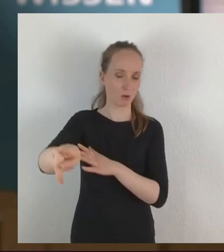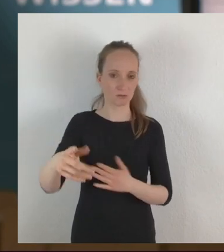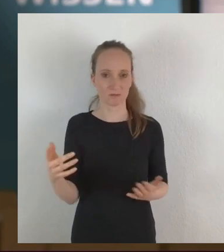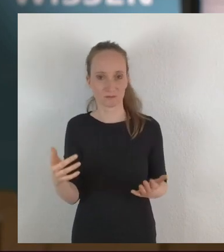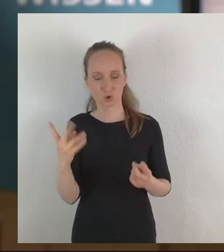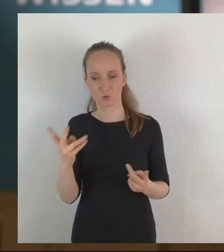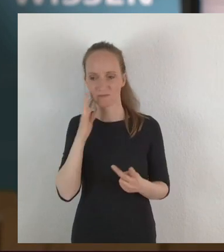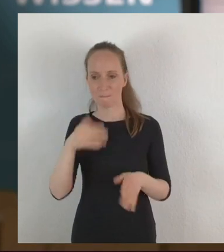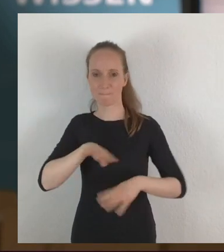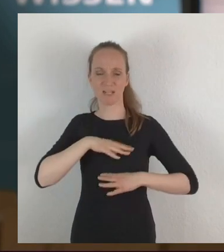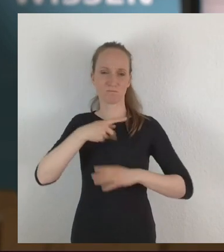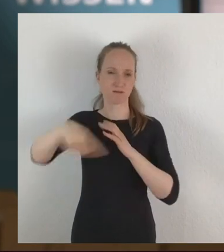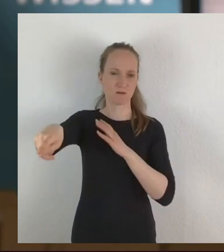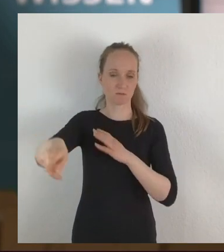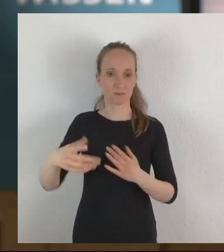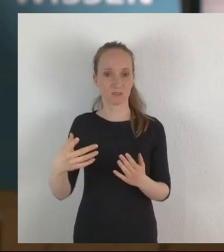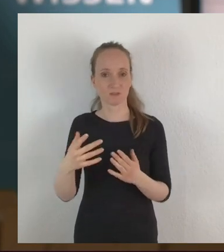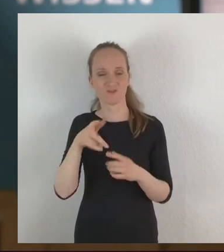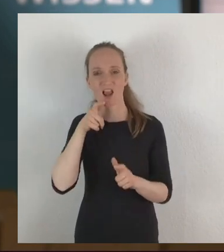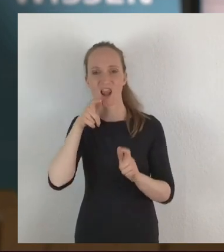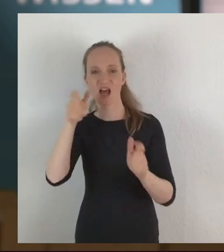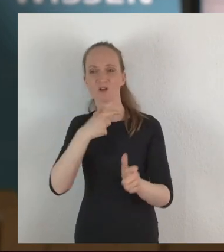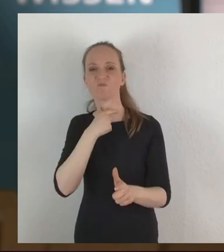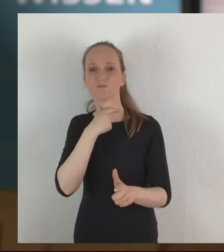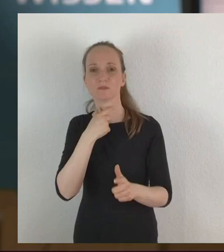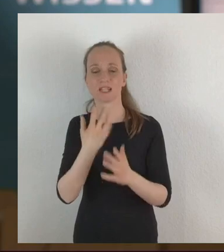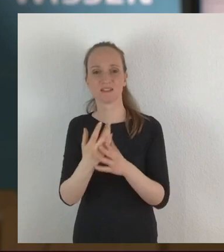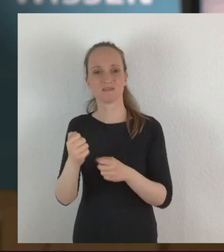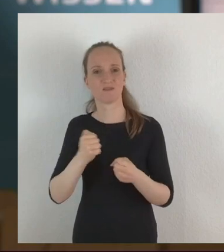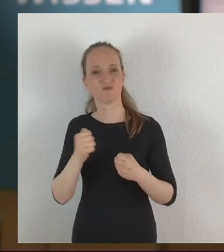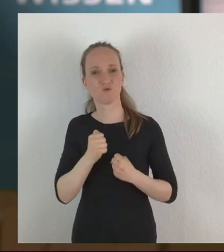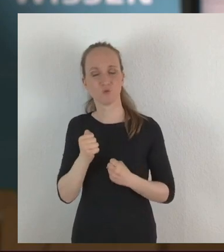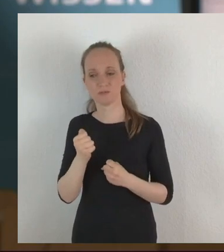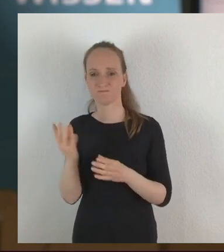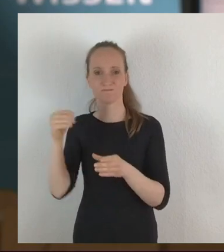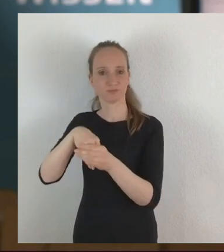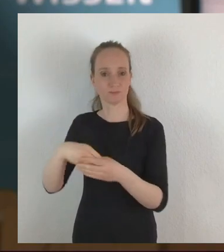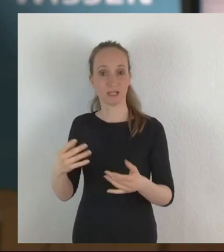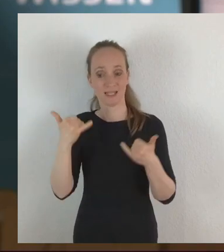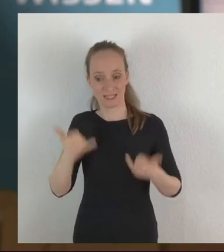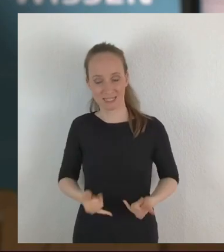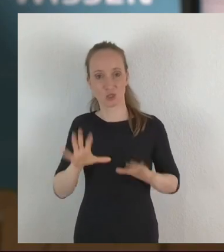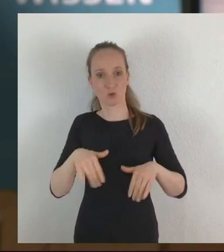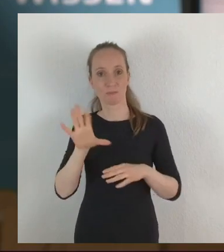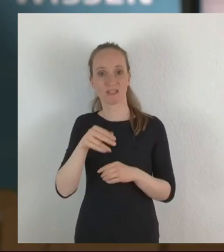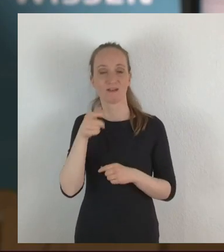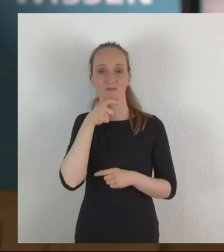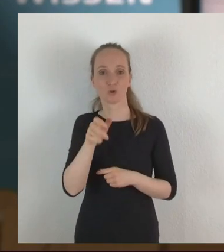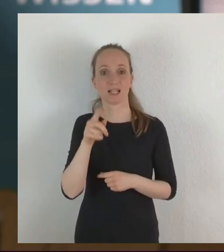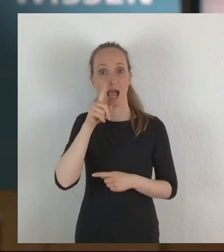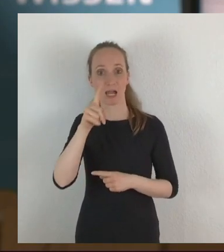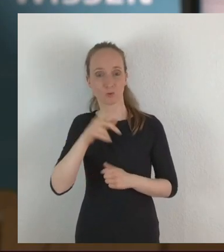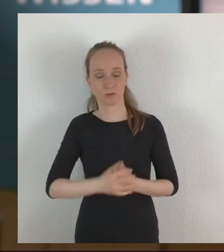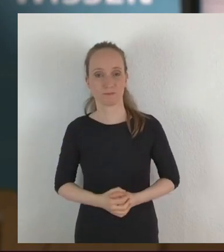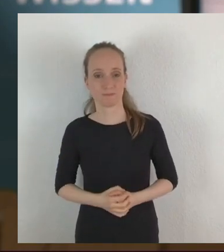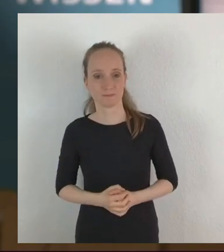geht jetzt endlich ins Bett. Irgendwie sowas. Und dann spannen die so richtig den Kehlkopf an, um den Ärger rauszubringen. Und das machen wir jetzt